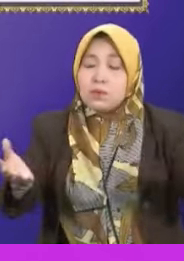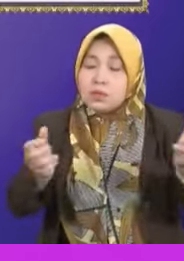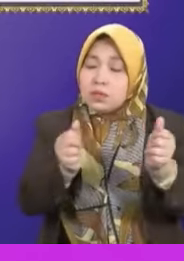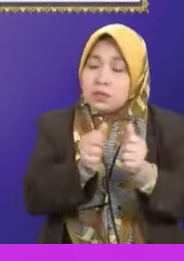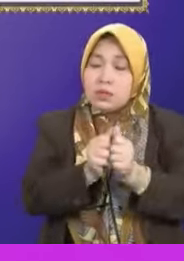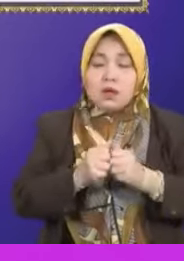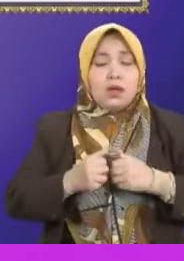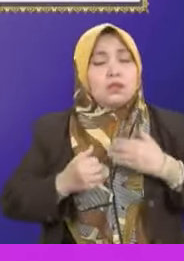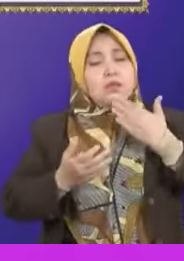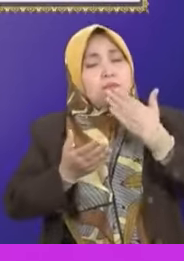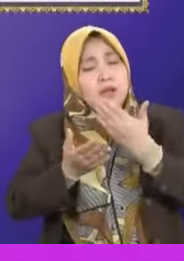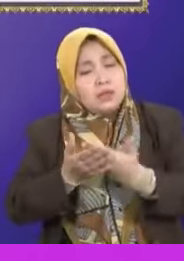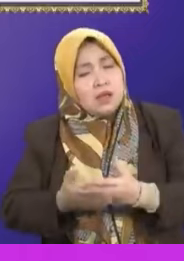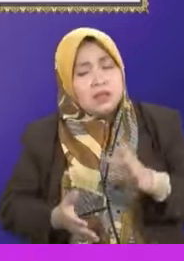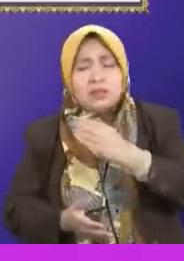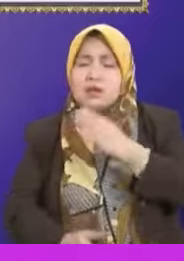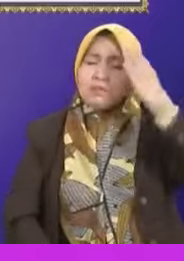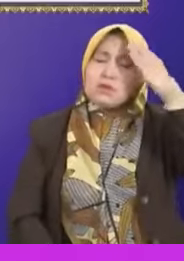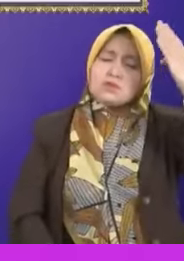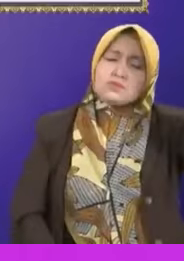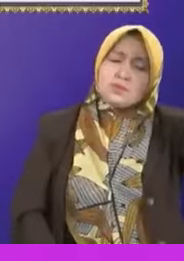واشكروا لي ولا